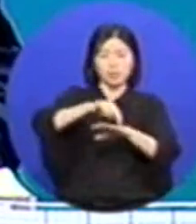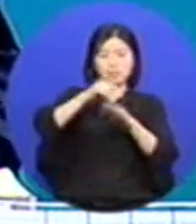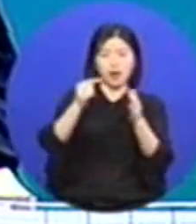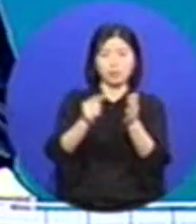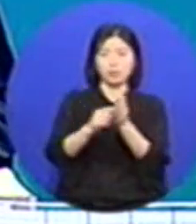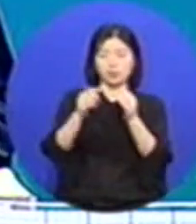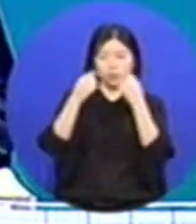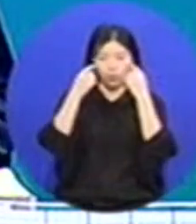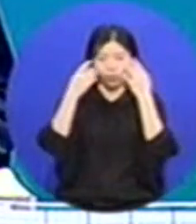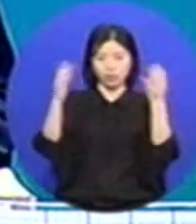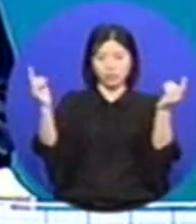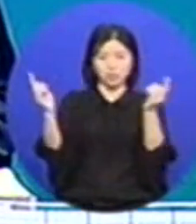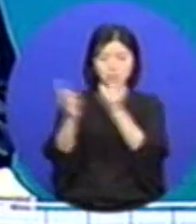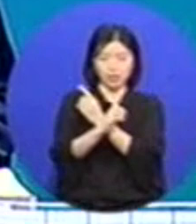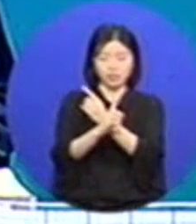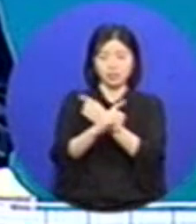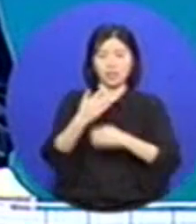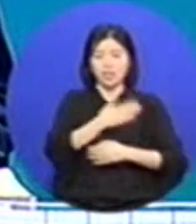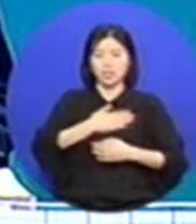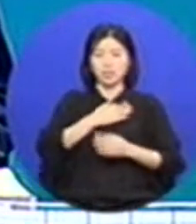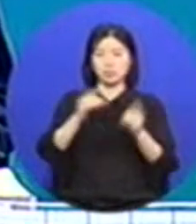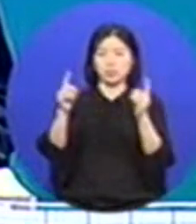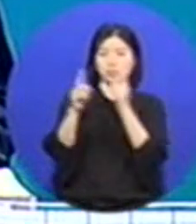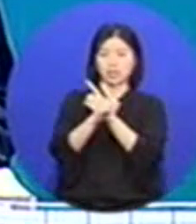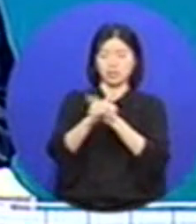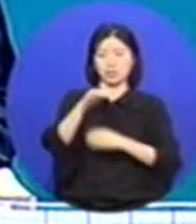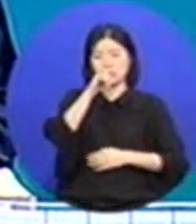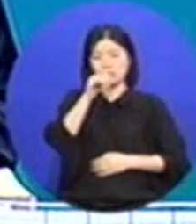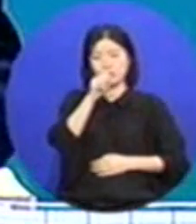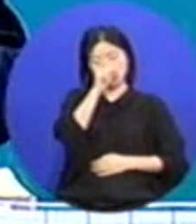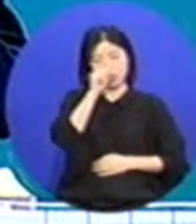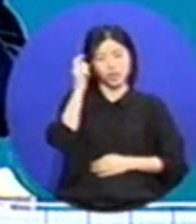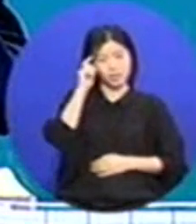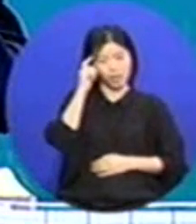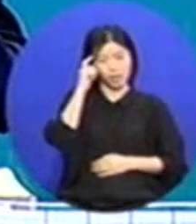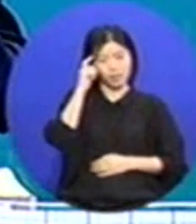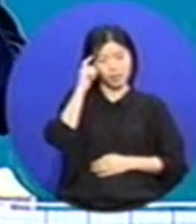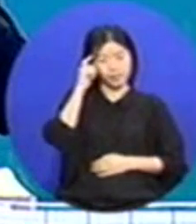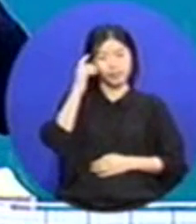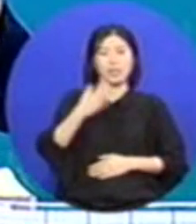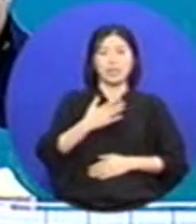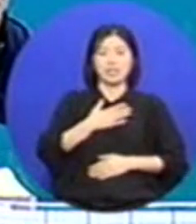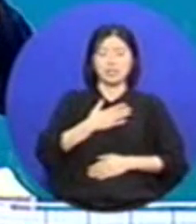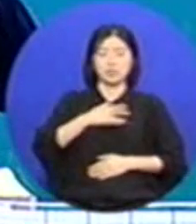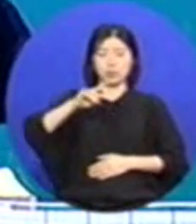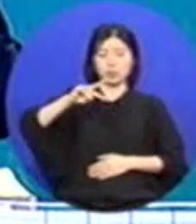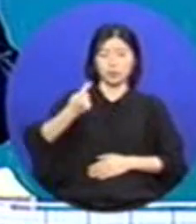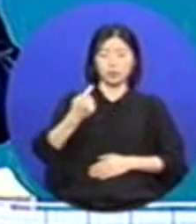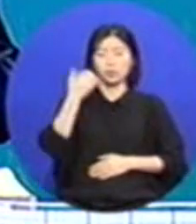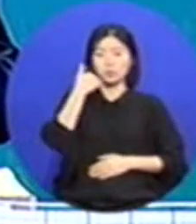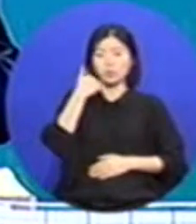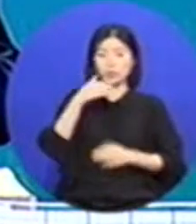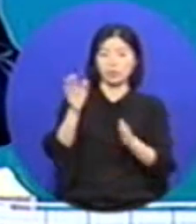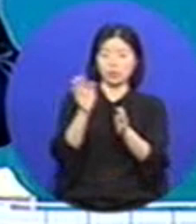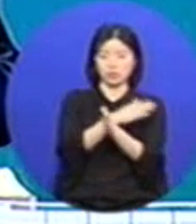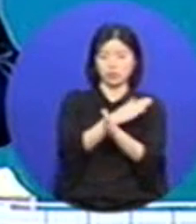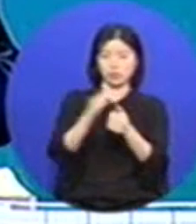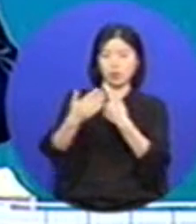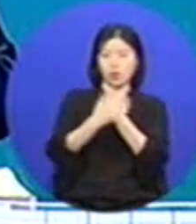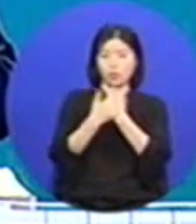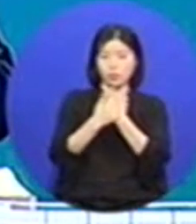그런 기본 전환이 좀 있으면 좋겠다 저도 누군가 라 에서부터 위로받고 싶고